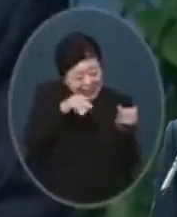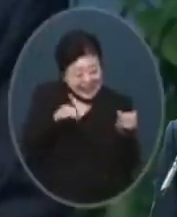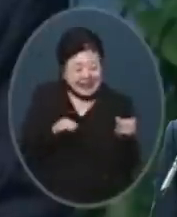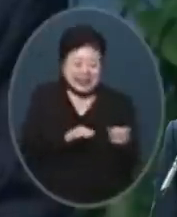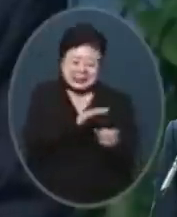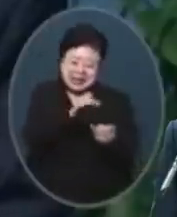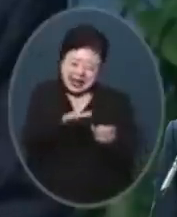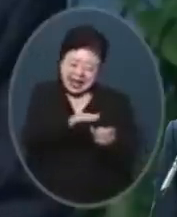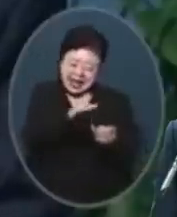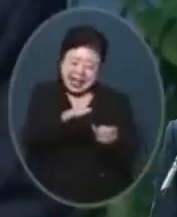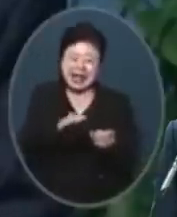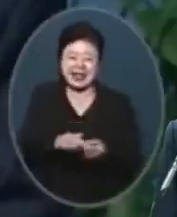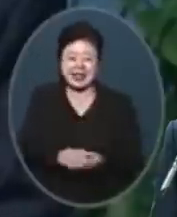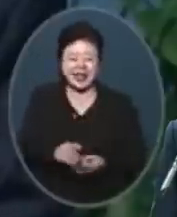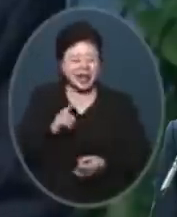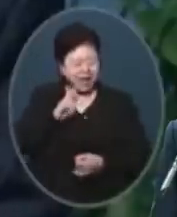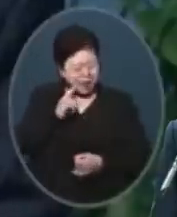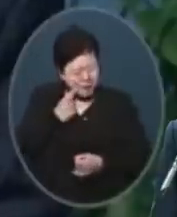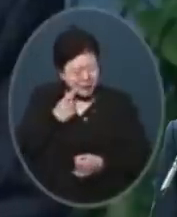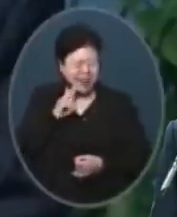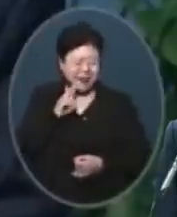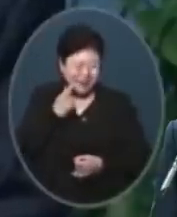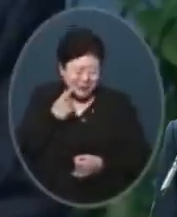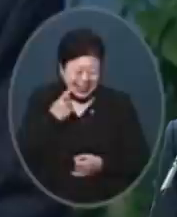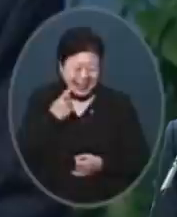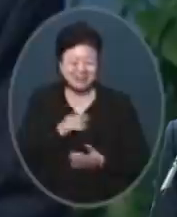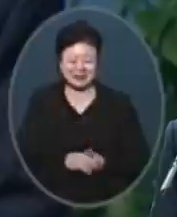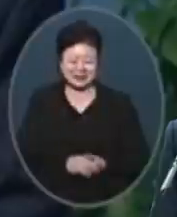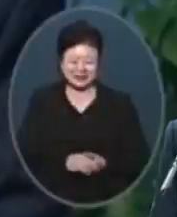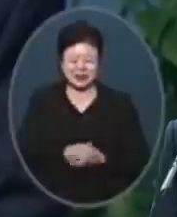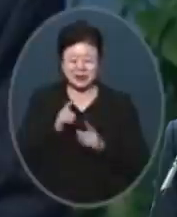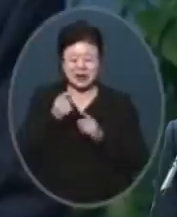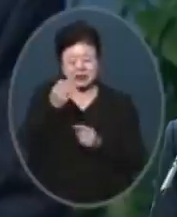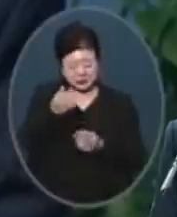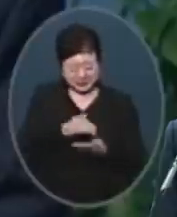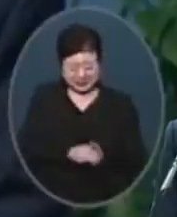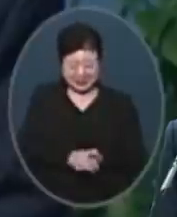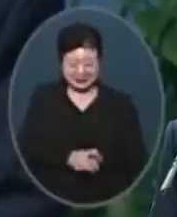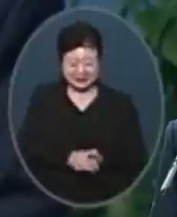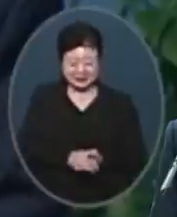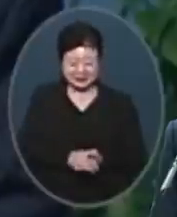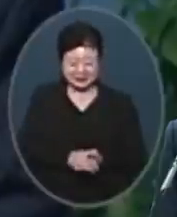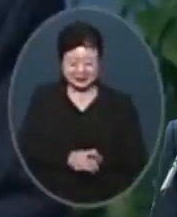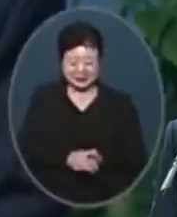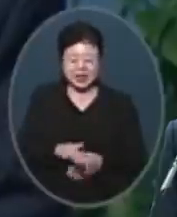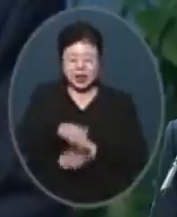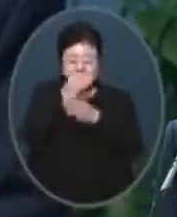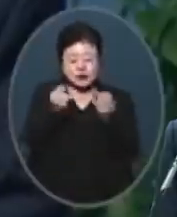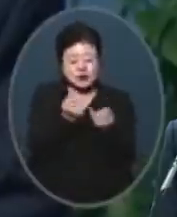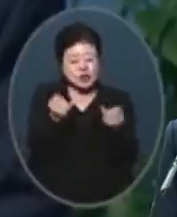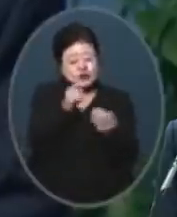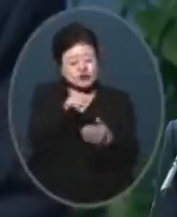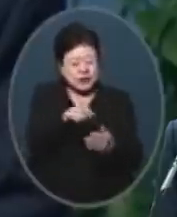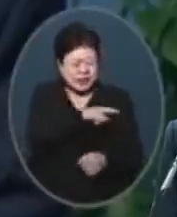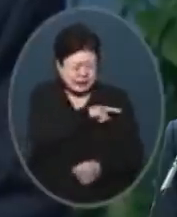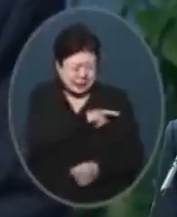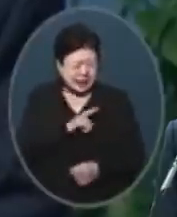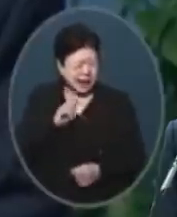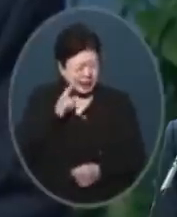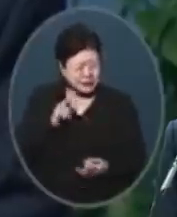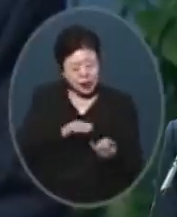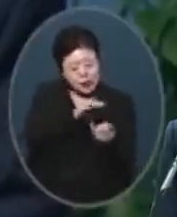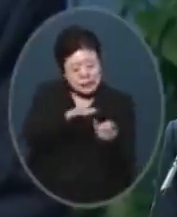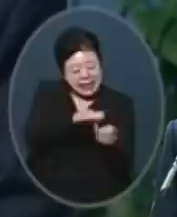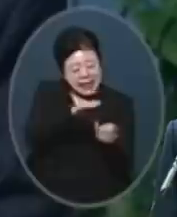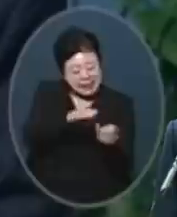사랑아 너는 어여쁘고 어여쁘다 라고 말하면서 모든 여인 중에서 가장